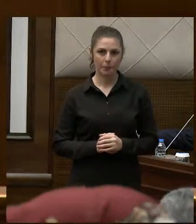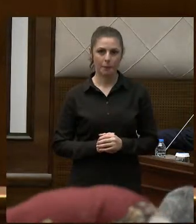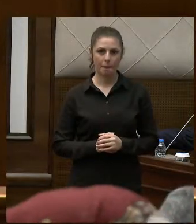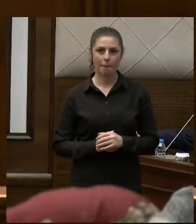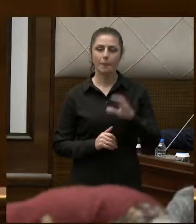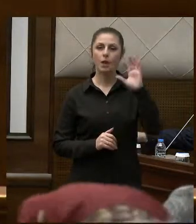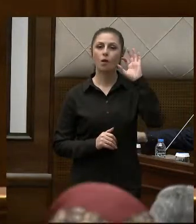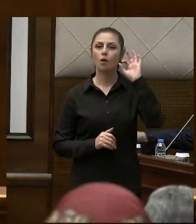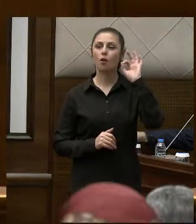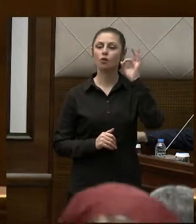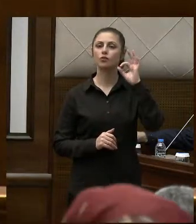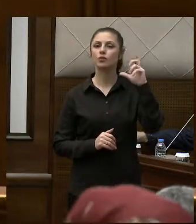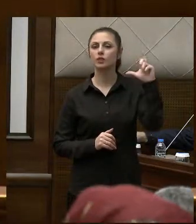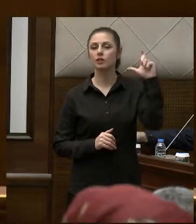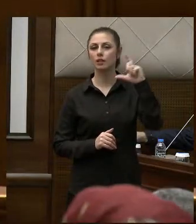Ocak ayı